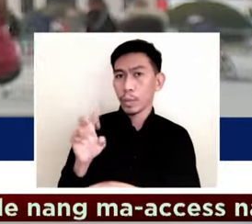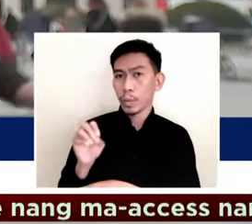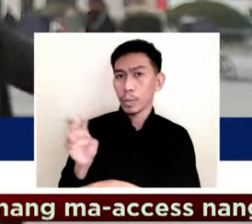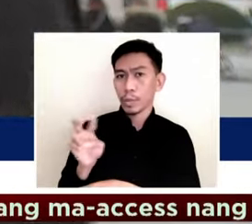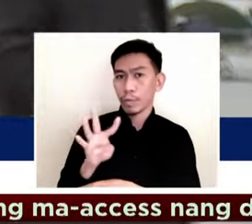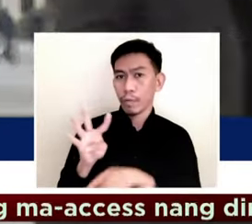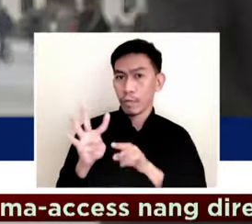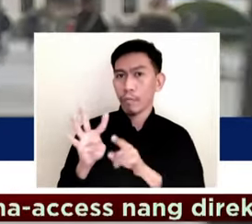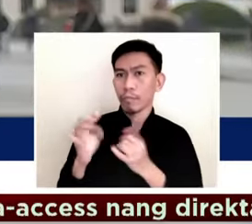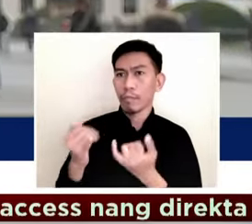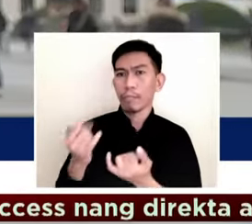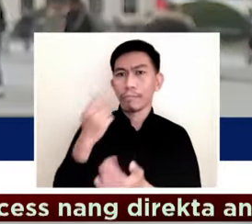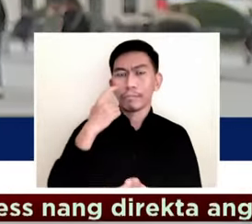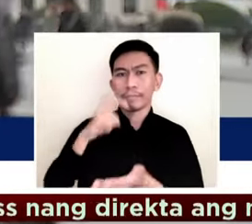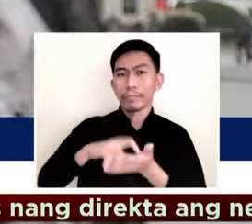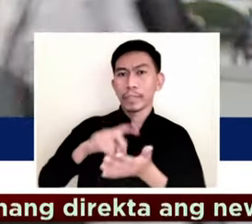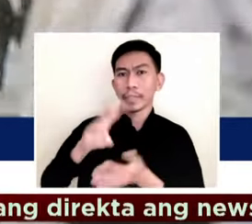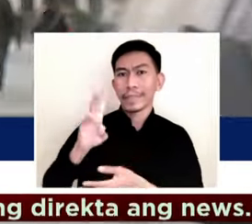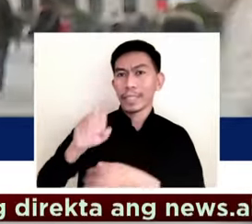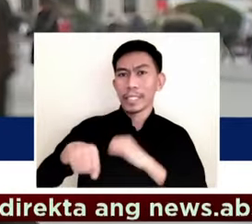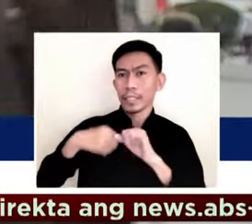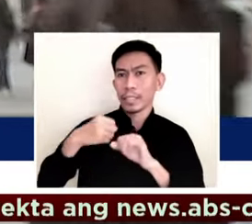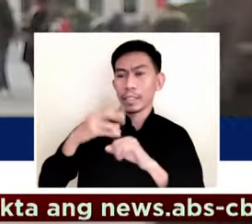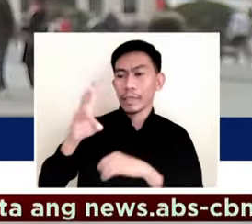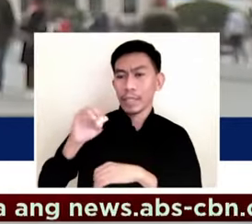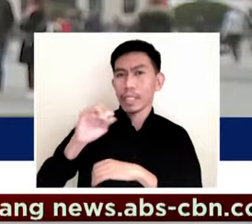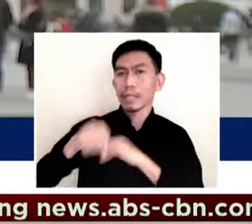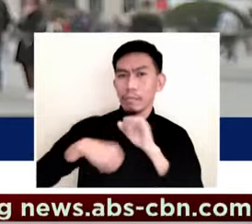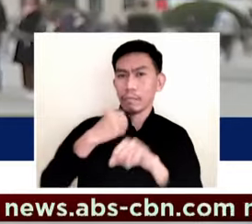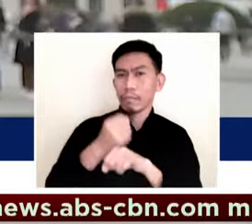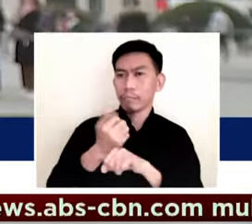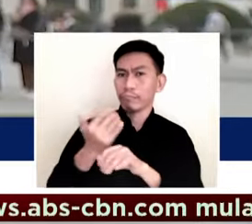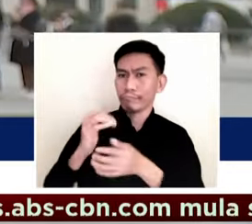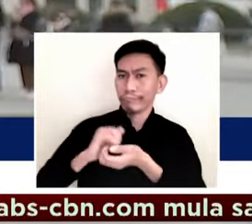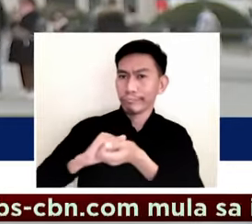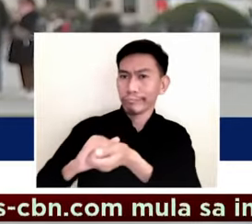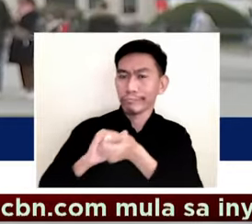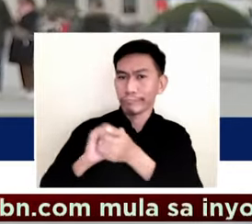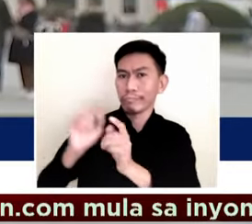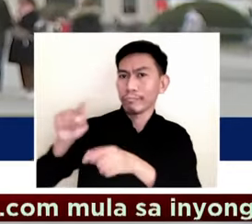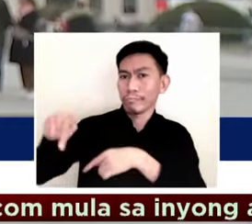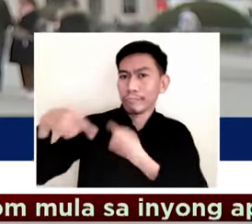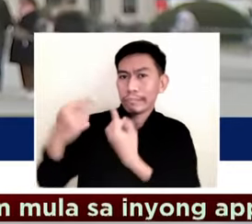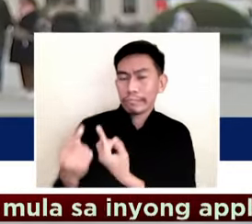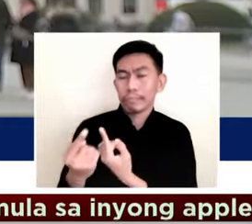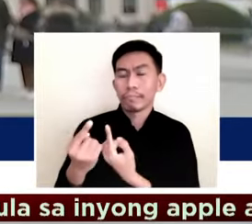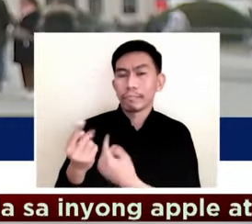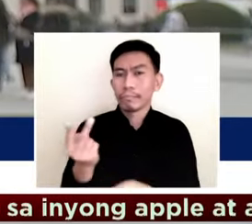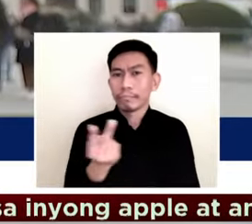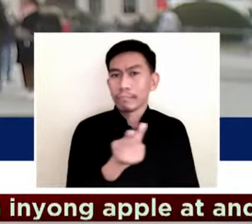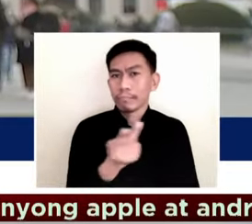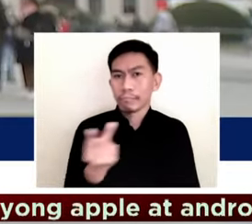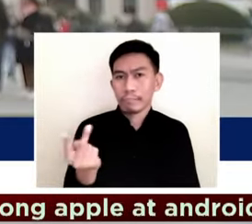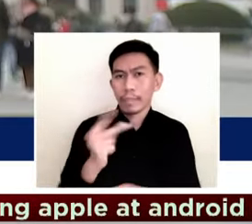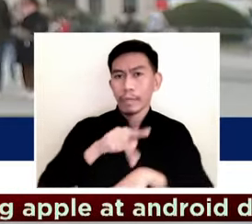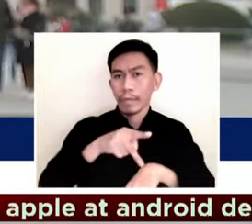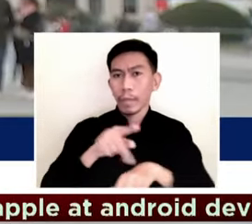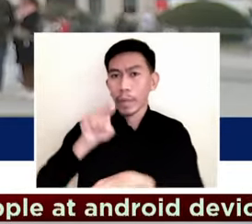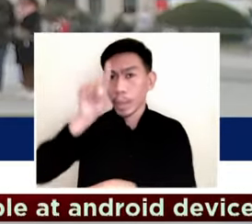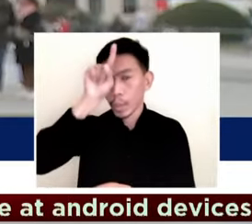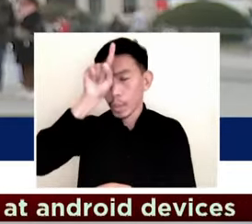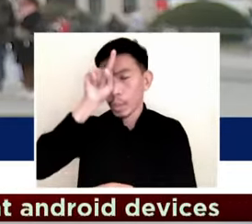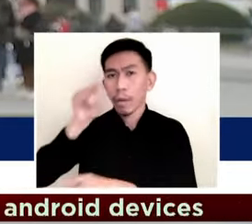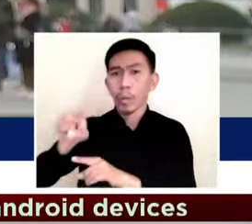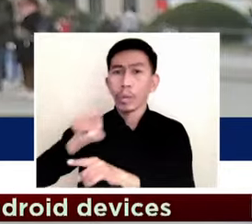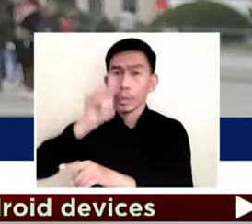70 years ng bilateral relations ng Pilipinas at ng Germany. Ayon pa sa Pangulo, ay malapit para sa Pilipinas ang bansang ito dahil noong